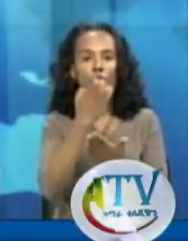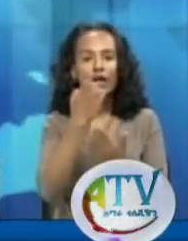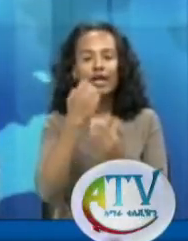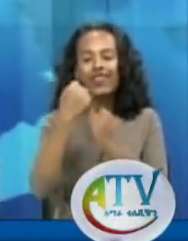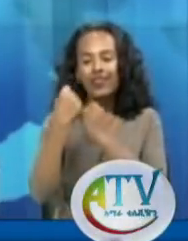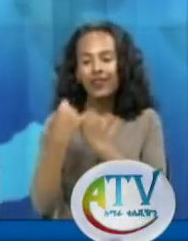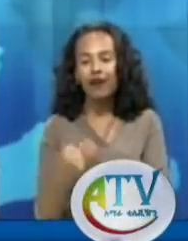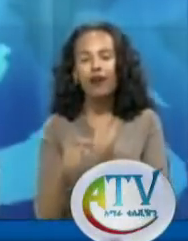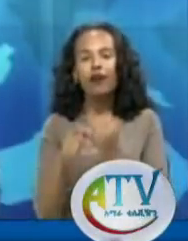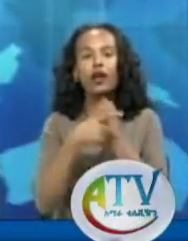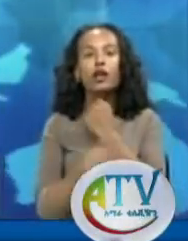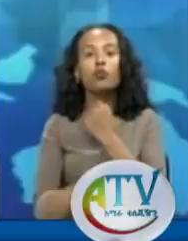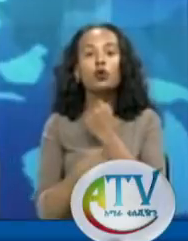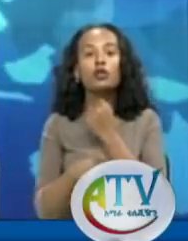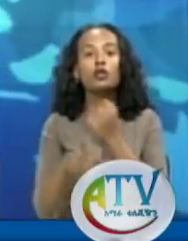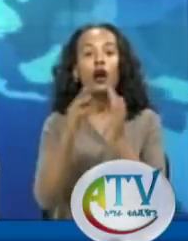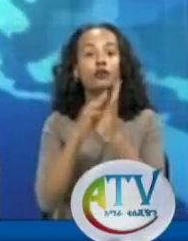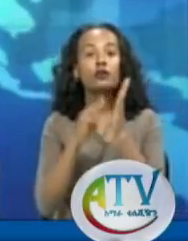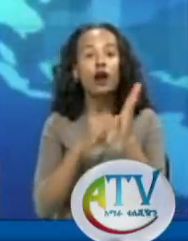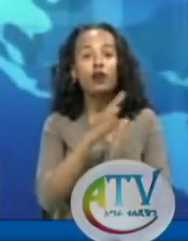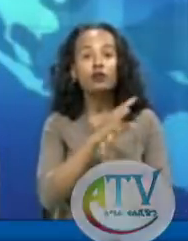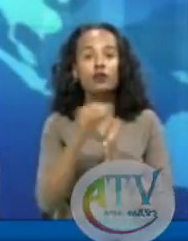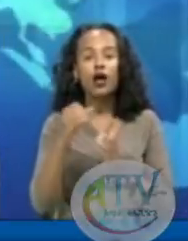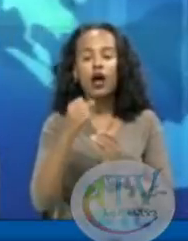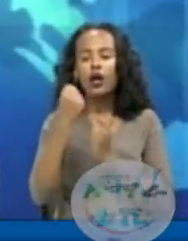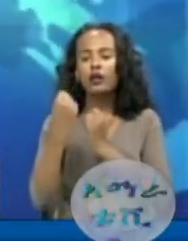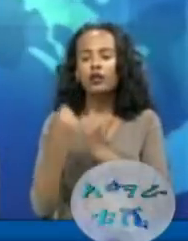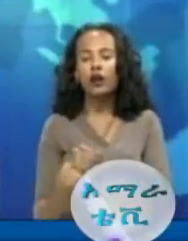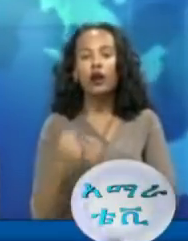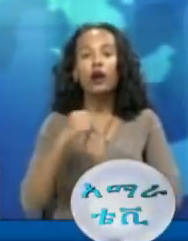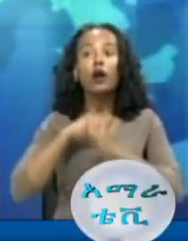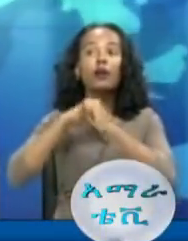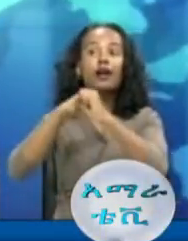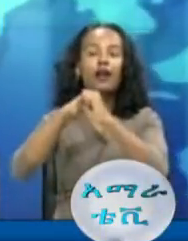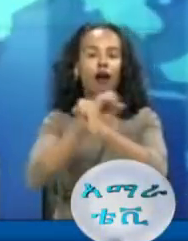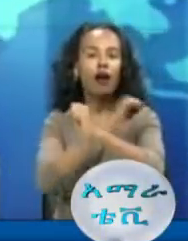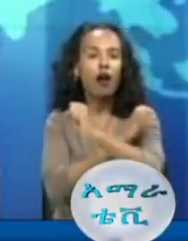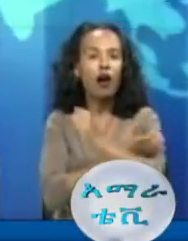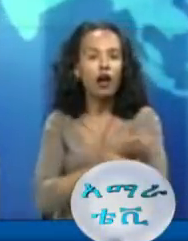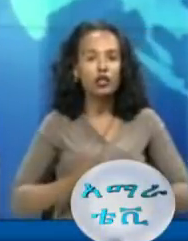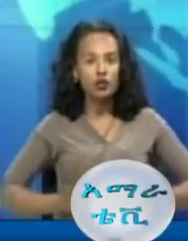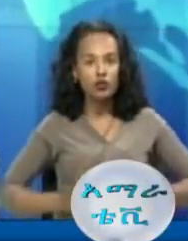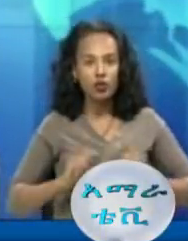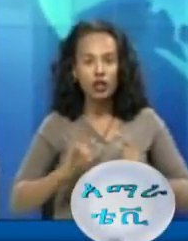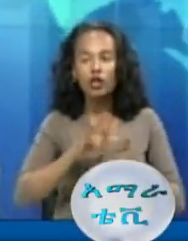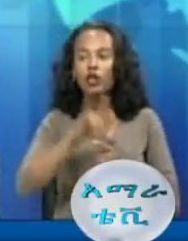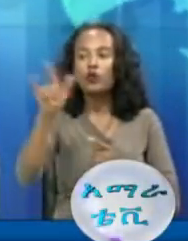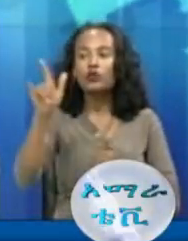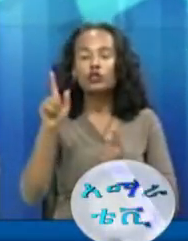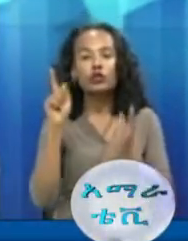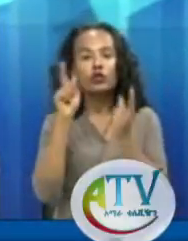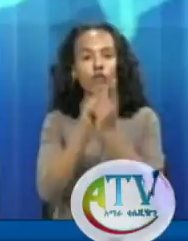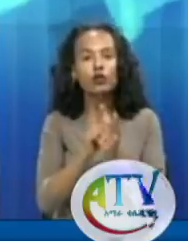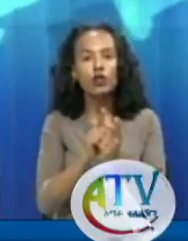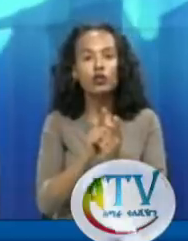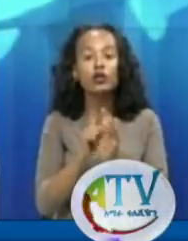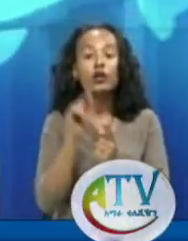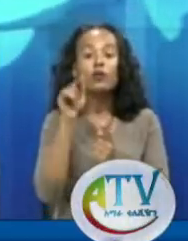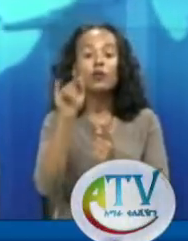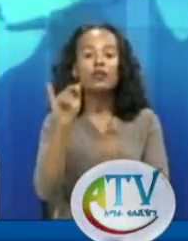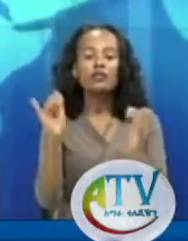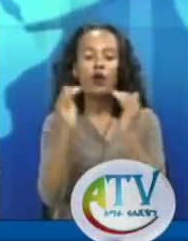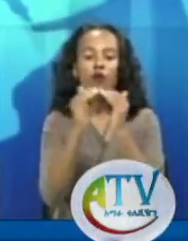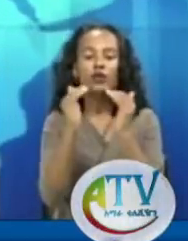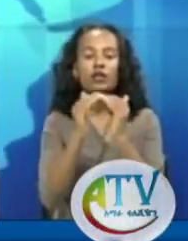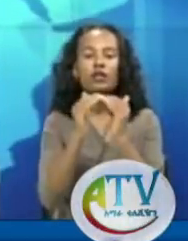ጠንካራ የፖለቲካ ስርዓትና ጠንካራ የመከላከያ ኃይል ሲኖረን የውጭ ግንኙነታችንም በዚያው ልክ